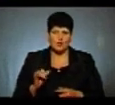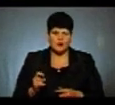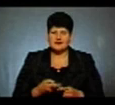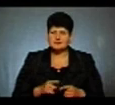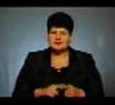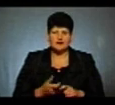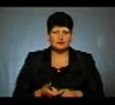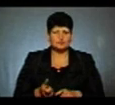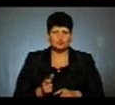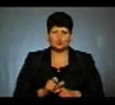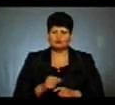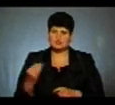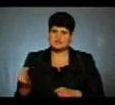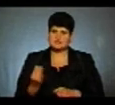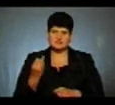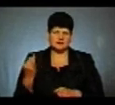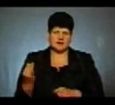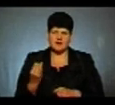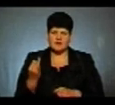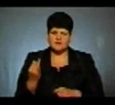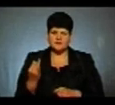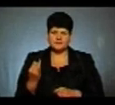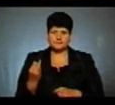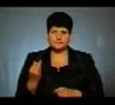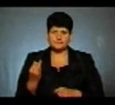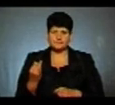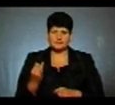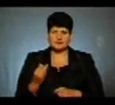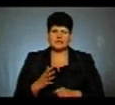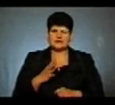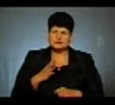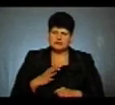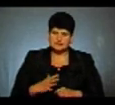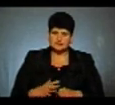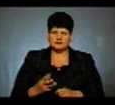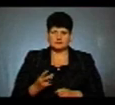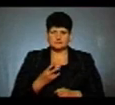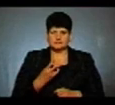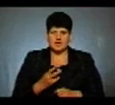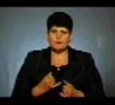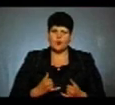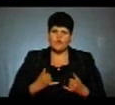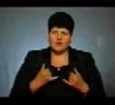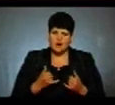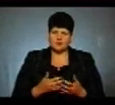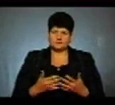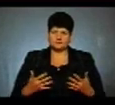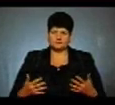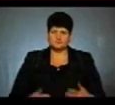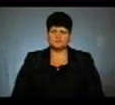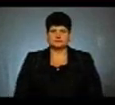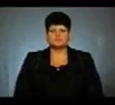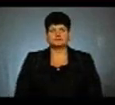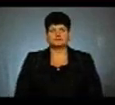надзвичайно цікаві, як треба ну, і терпеливість проявити, і повагу, і так далі.